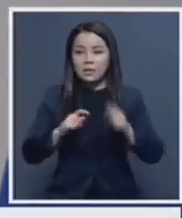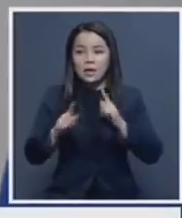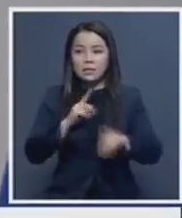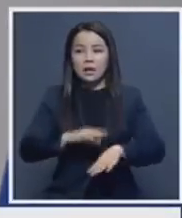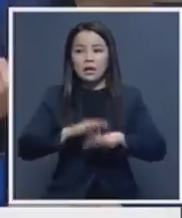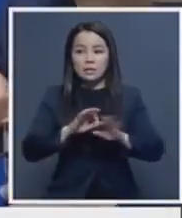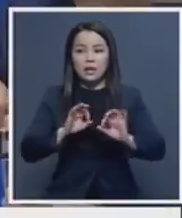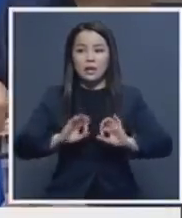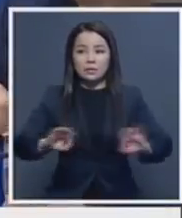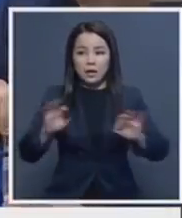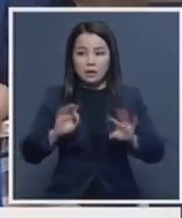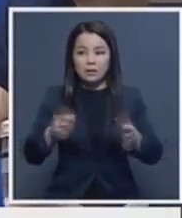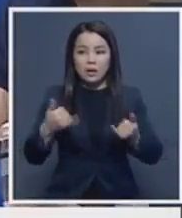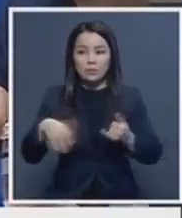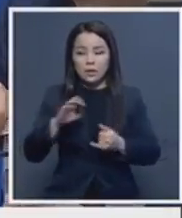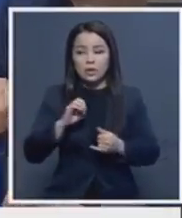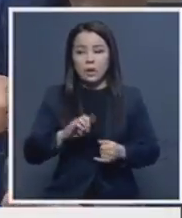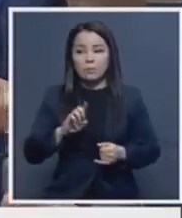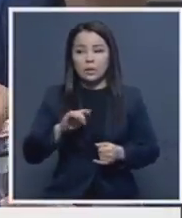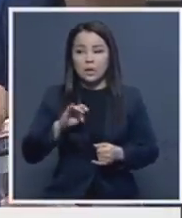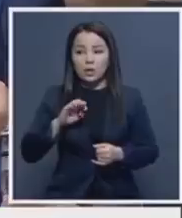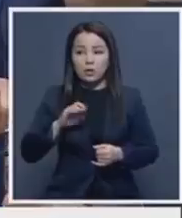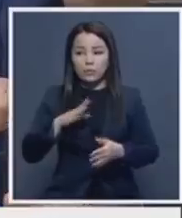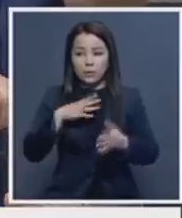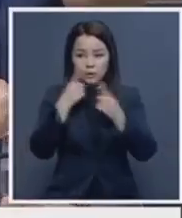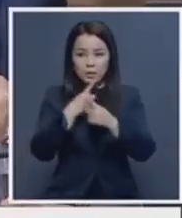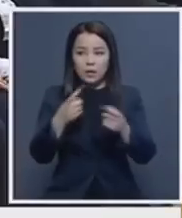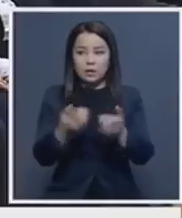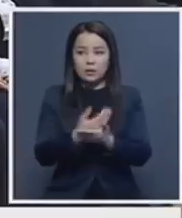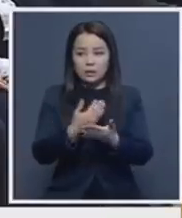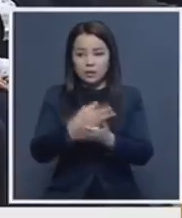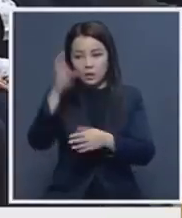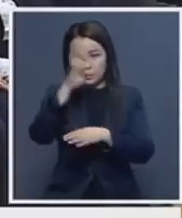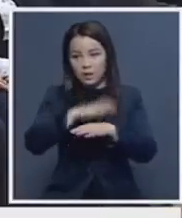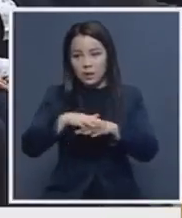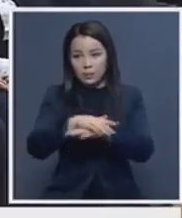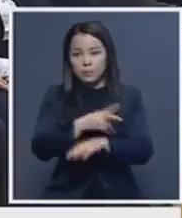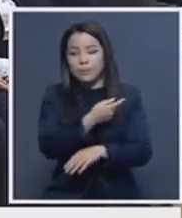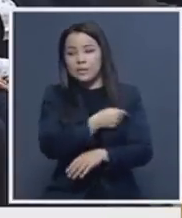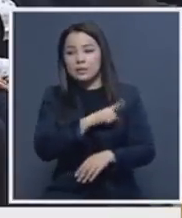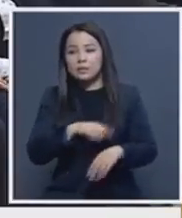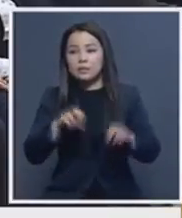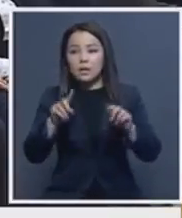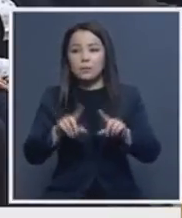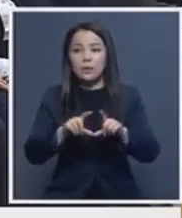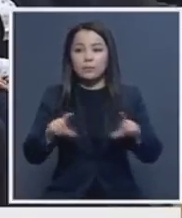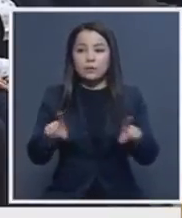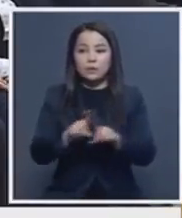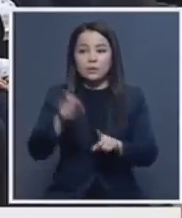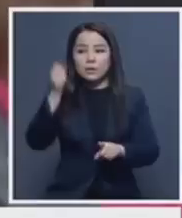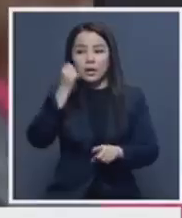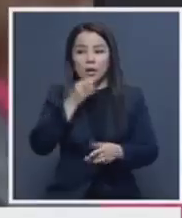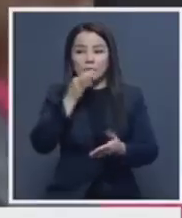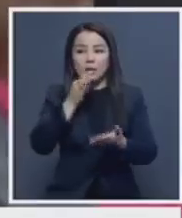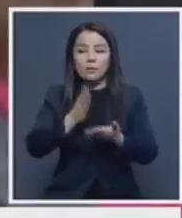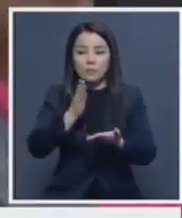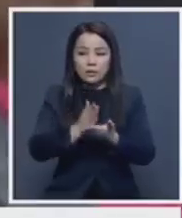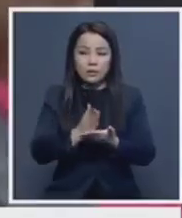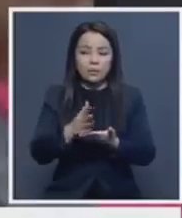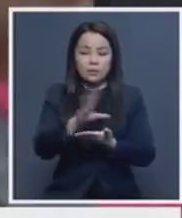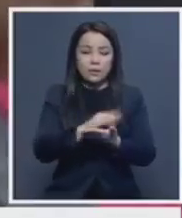Шараға қатысқан министр Елжан Біртановтың сөзінше, еліміздің көптеген өңірінде медициналық мекемелердің тозығы жеткен,